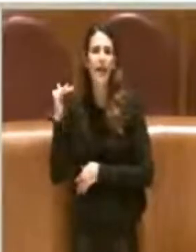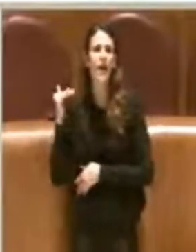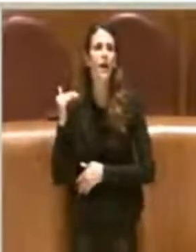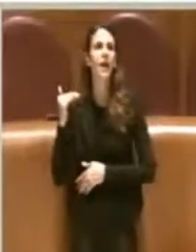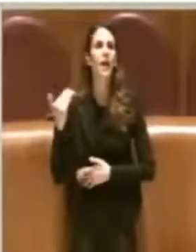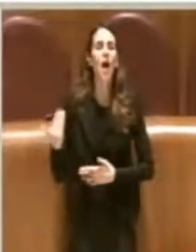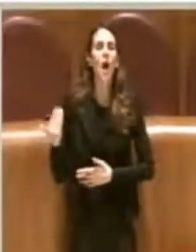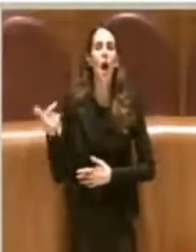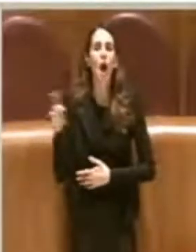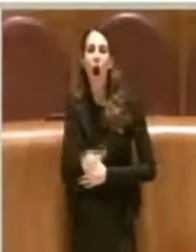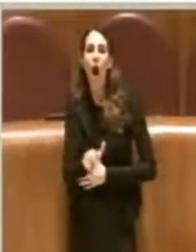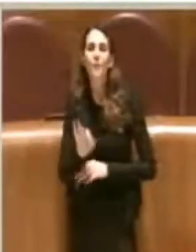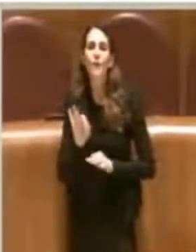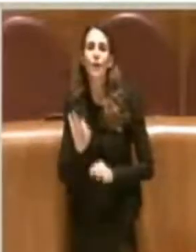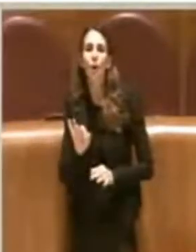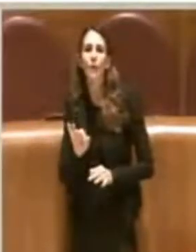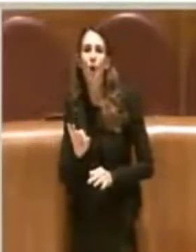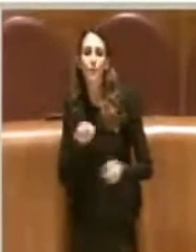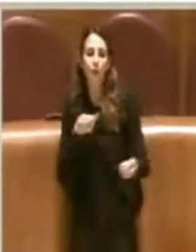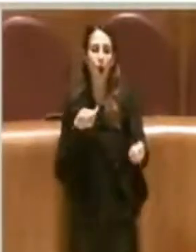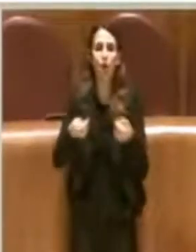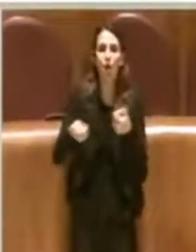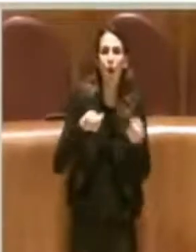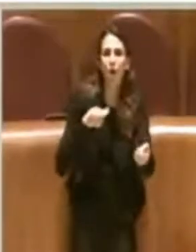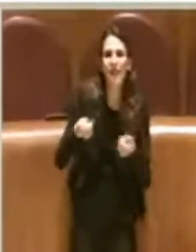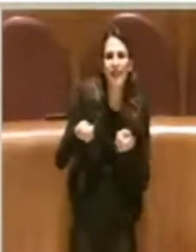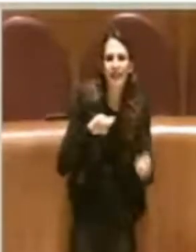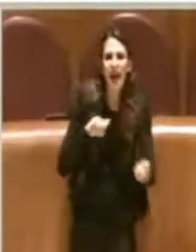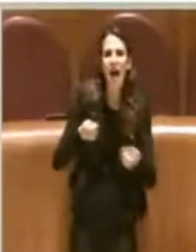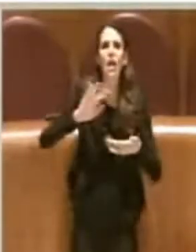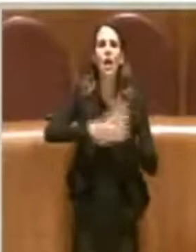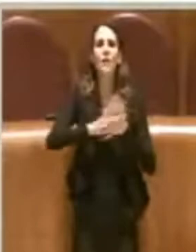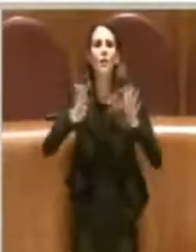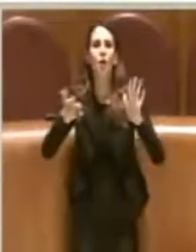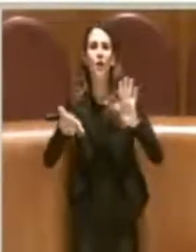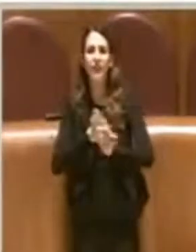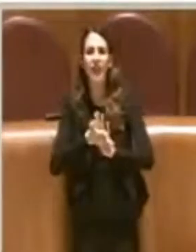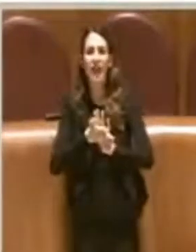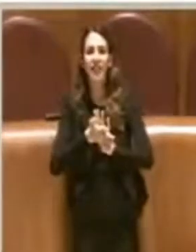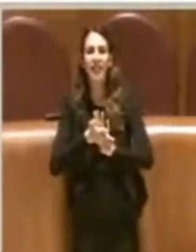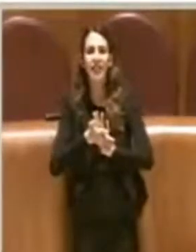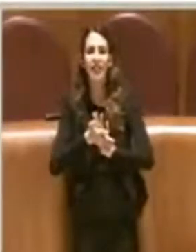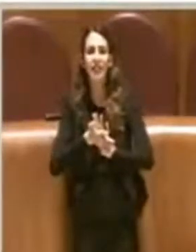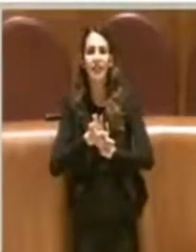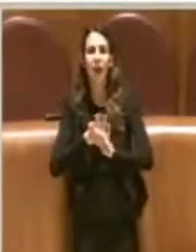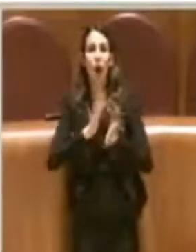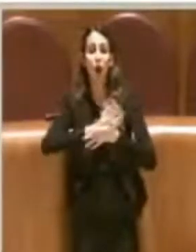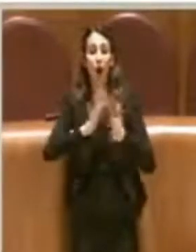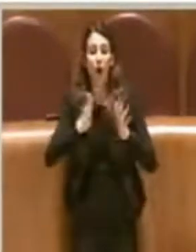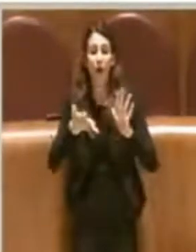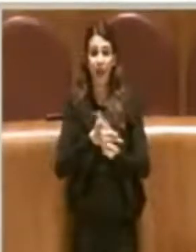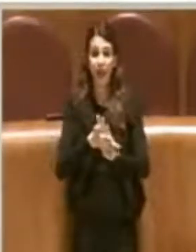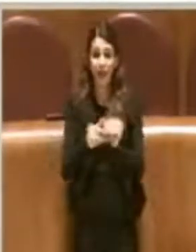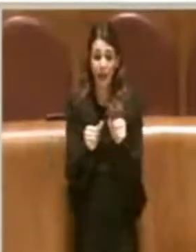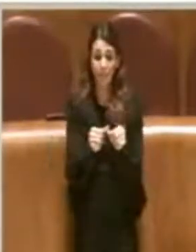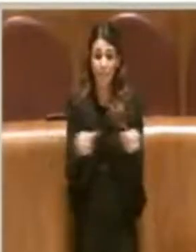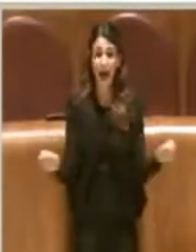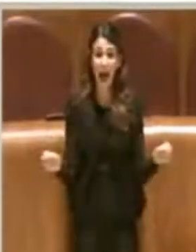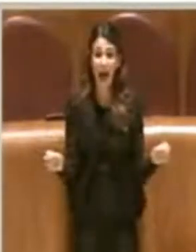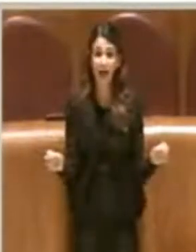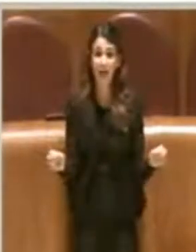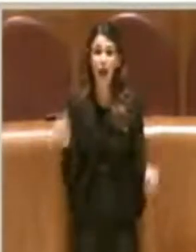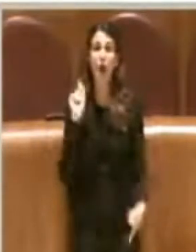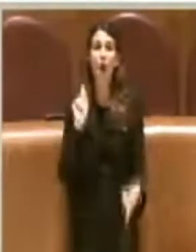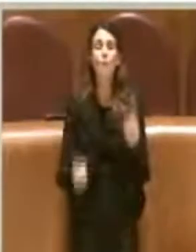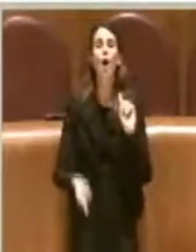procedimenti di attuazione di convenzioni urbanistiche quindi dei contratti sulla base di determinazioni politiche